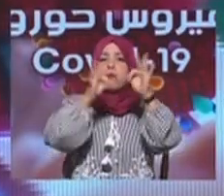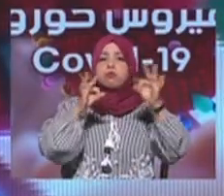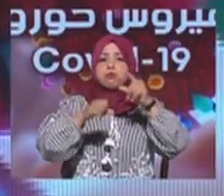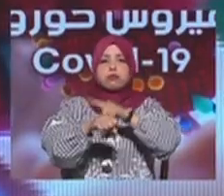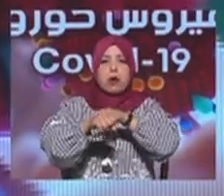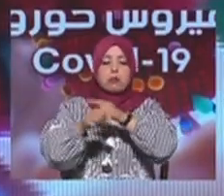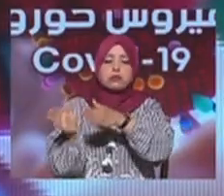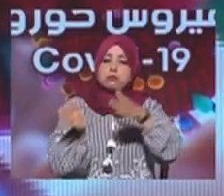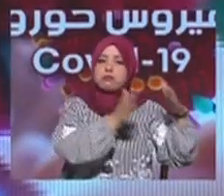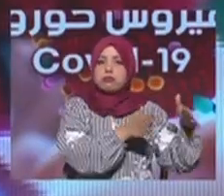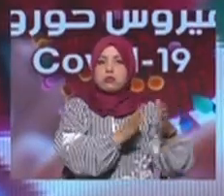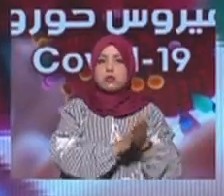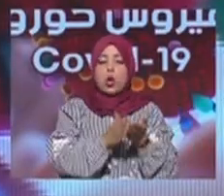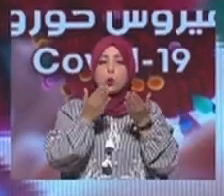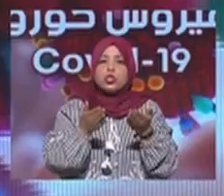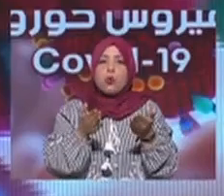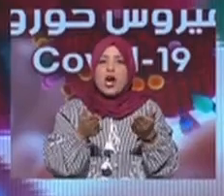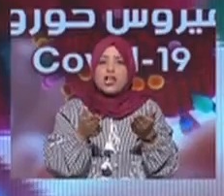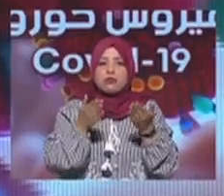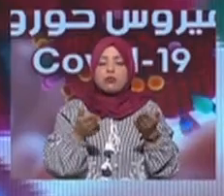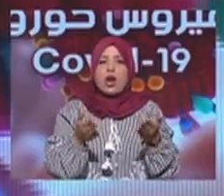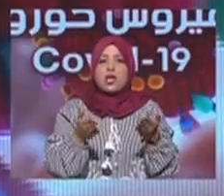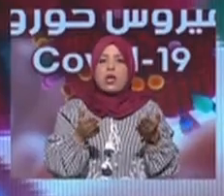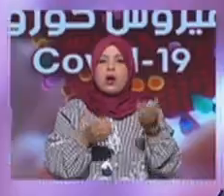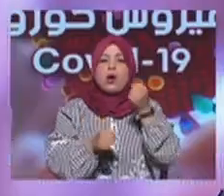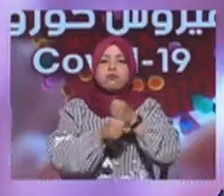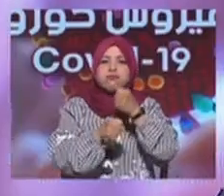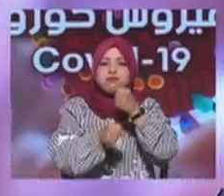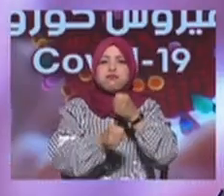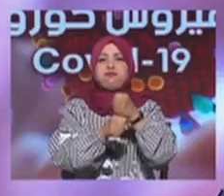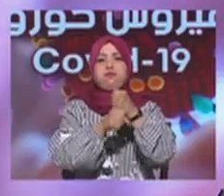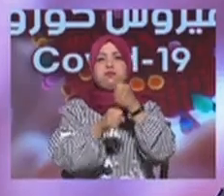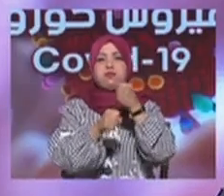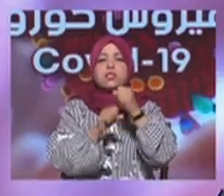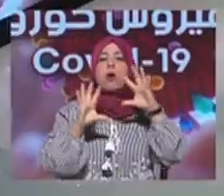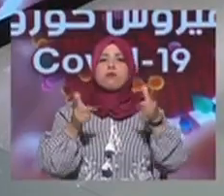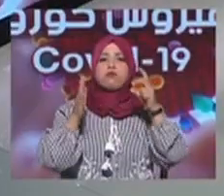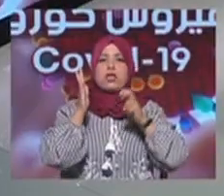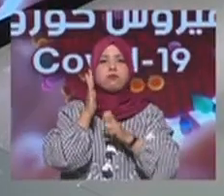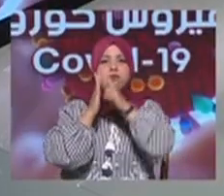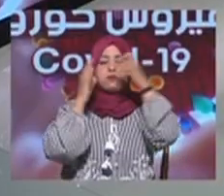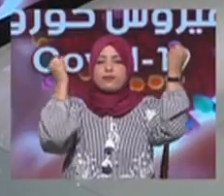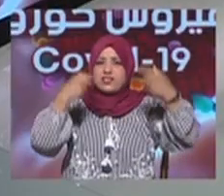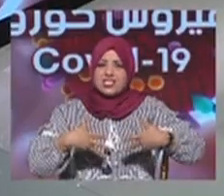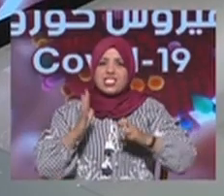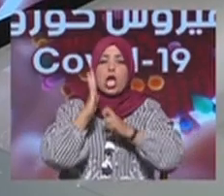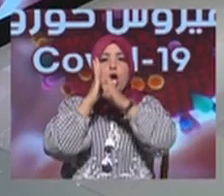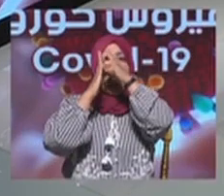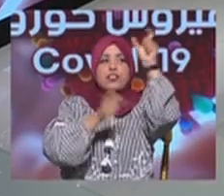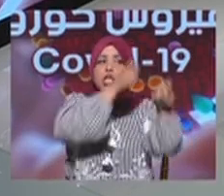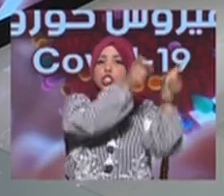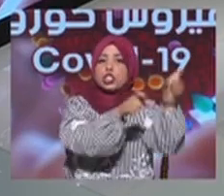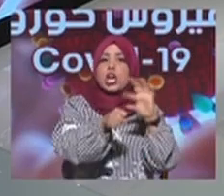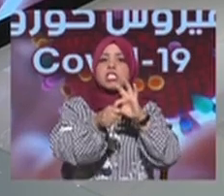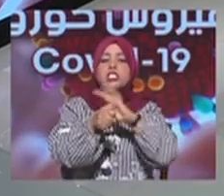كنا معناها لهين بالدياغنوستيك، لهين باش نعرفوا قداش عندنا مرضى، لهين باش نعطيو التحاليل للمرضى